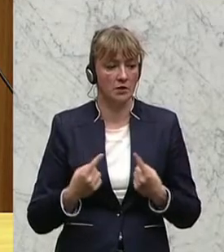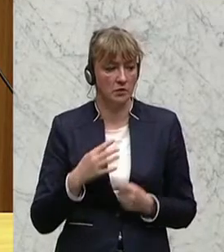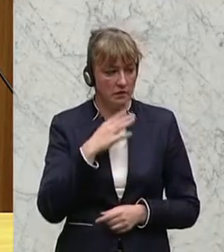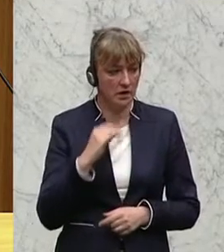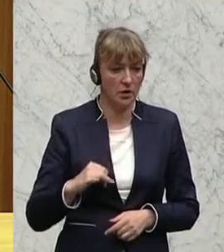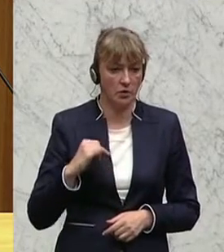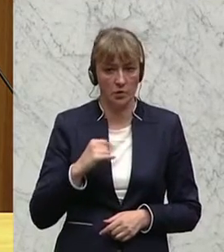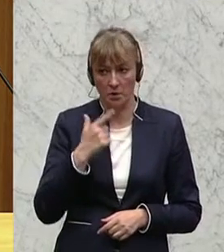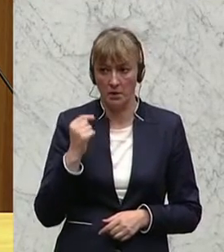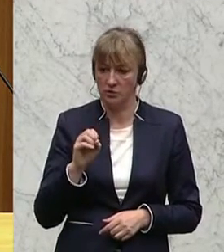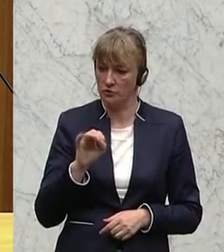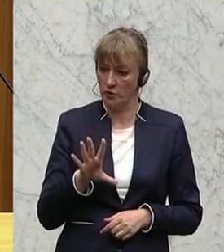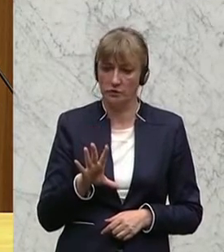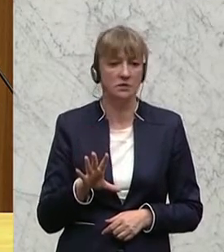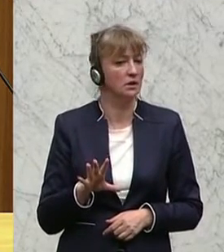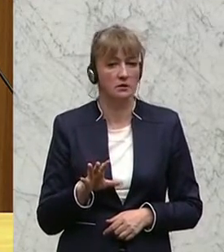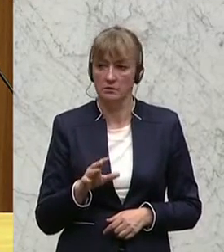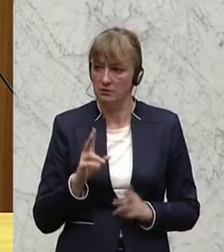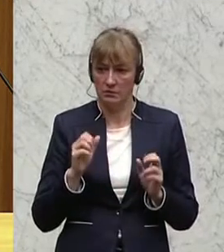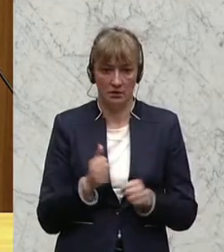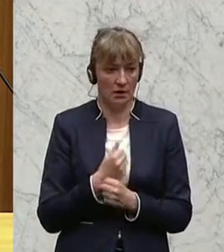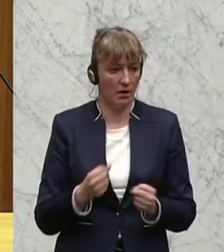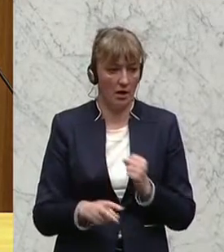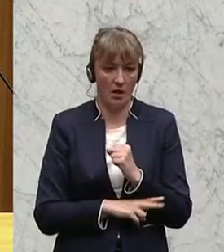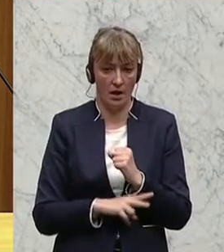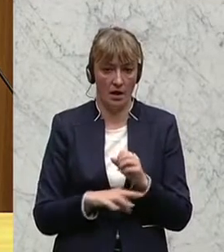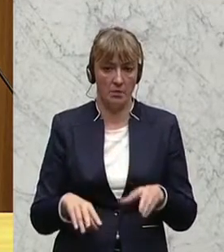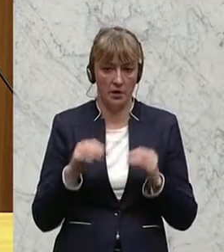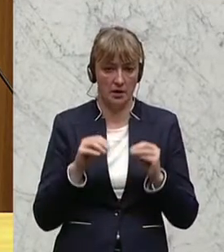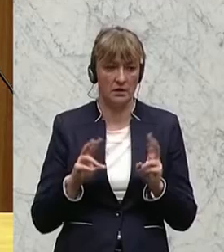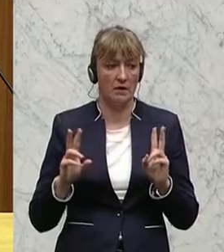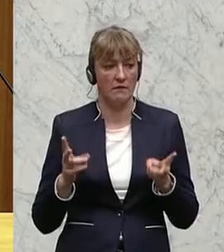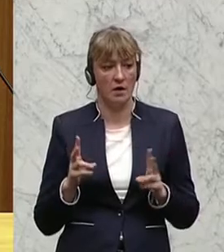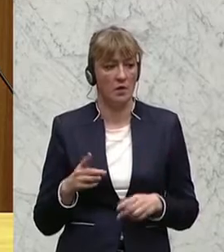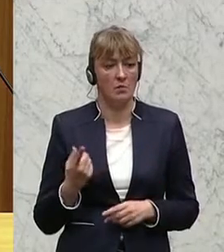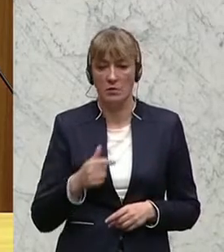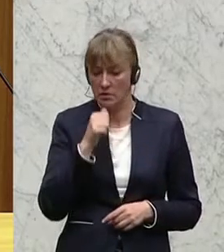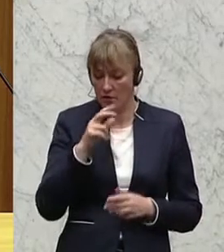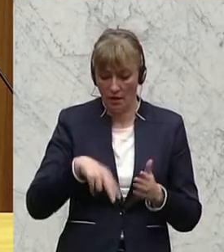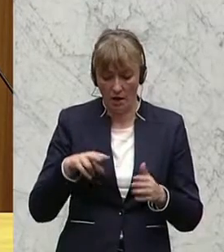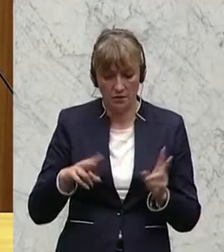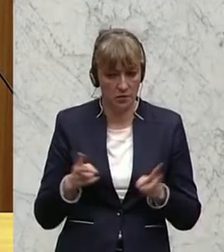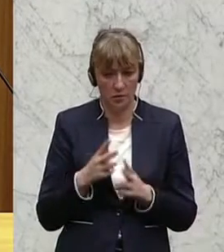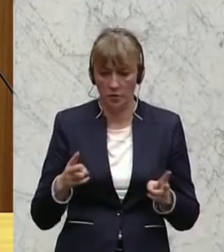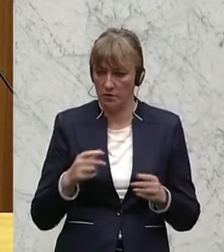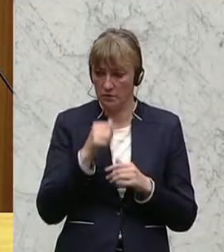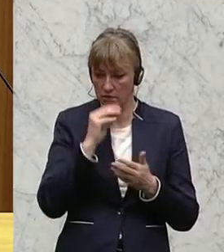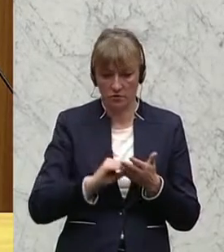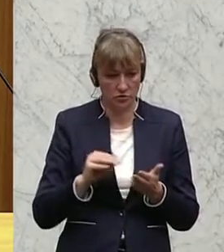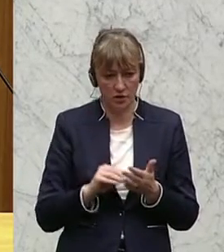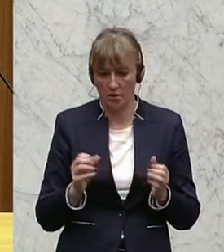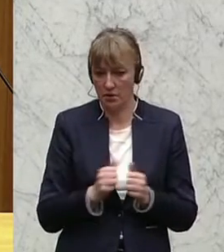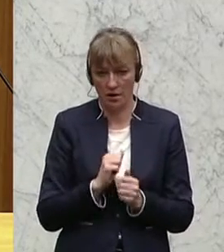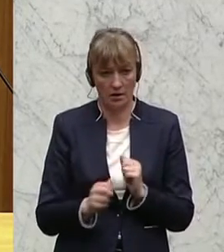viele junge Menschen mit 15 nicht in der Lage sind, eine Lehre zu beginnen, weil sie nicht sinnerfassend lesen, nicht schreiben,